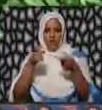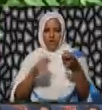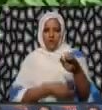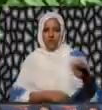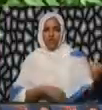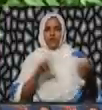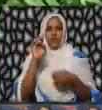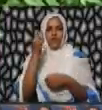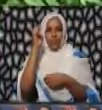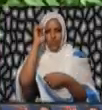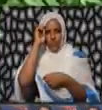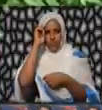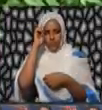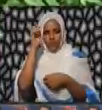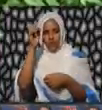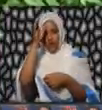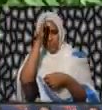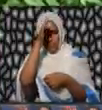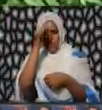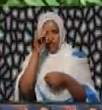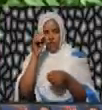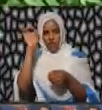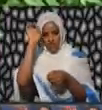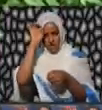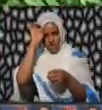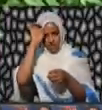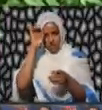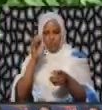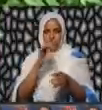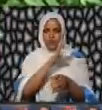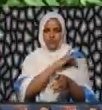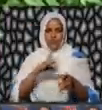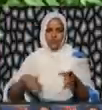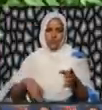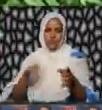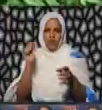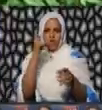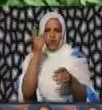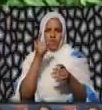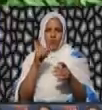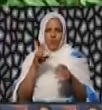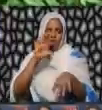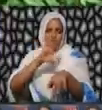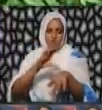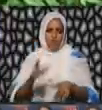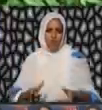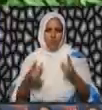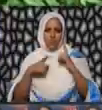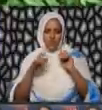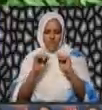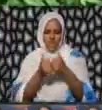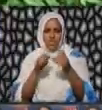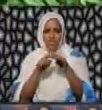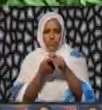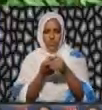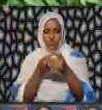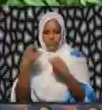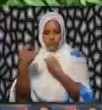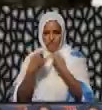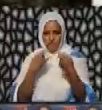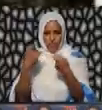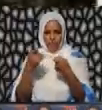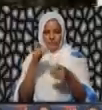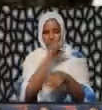አስተዳዳሪ ቆሞስ አባ ኤፍሬም ፈቃደ ክርስቶስ ሀሪው ገዳማዊ ኑሮን እንዴት እንደጀመረ